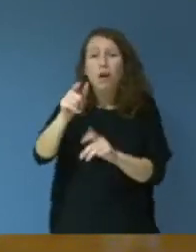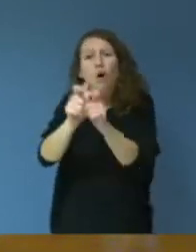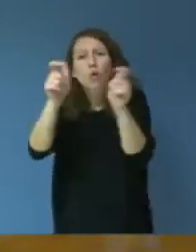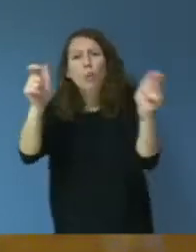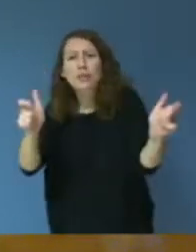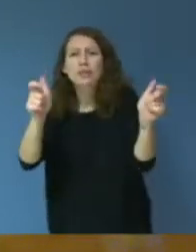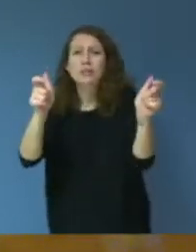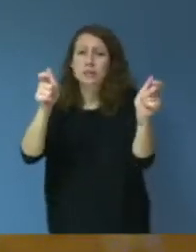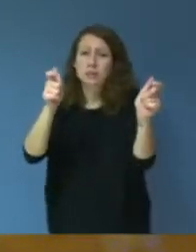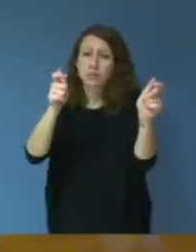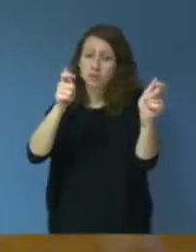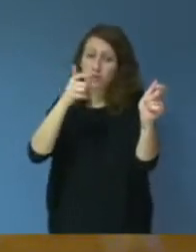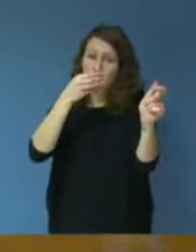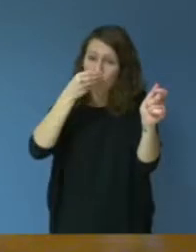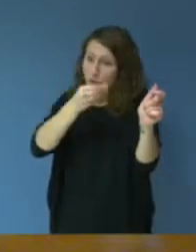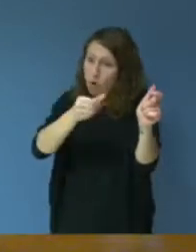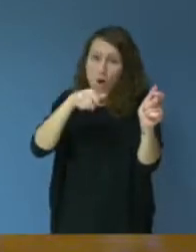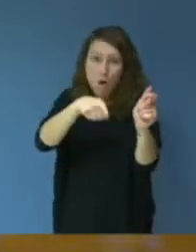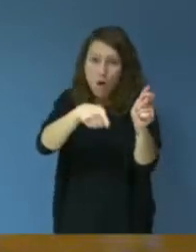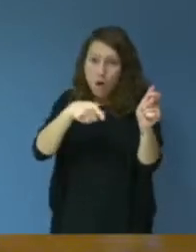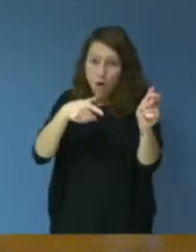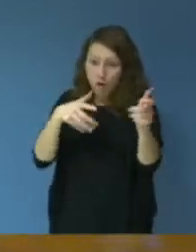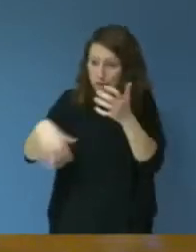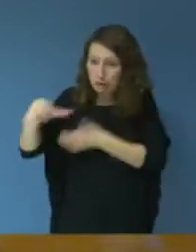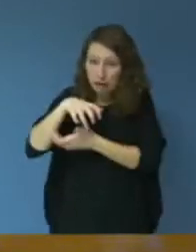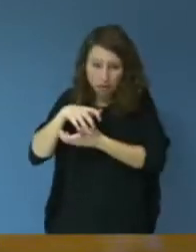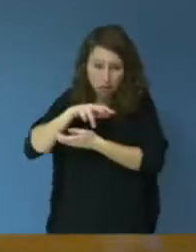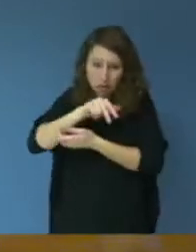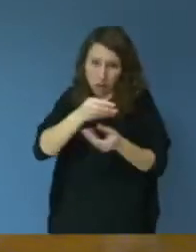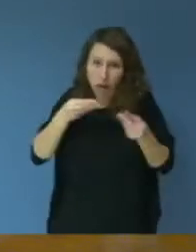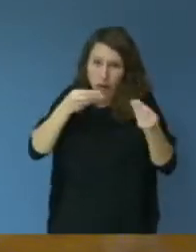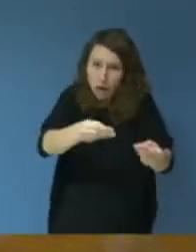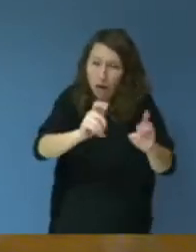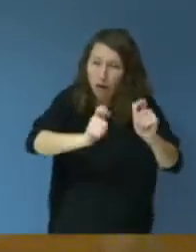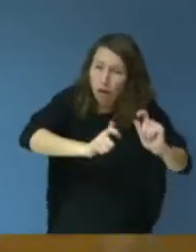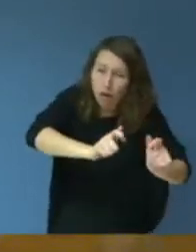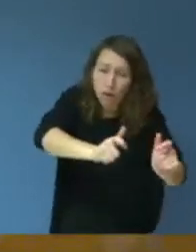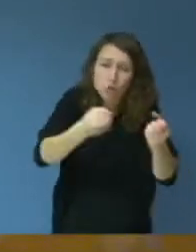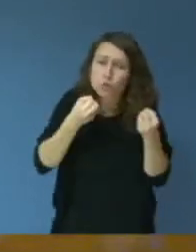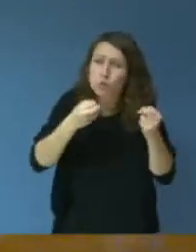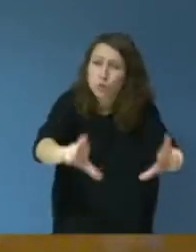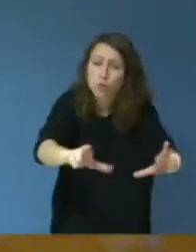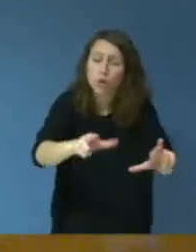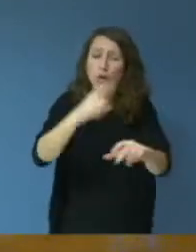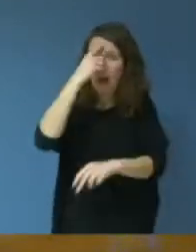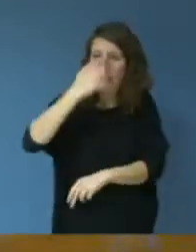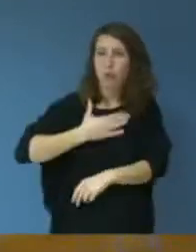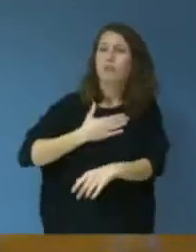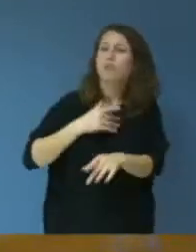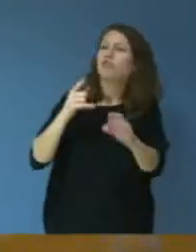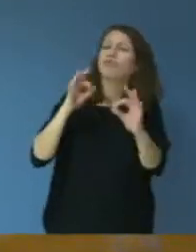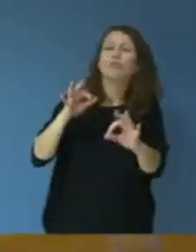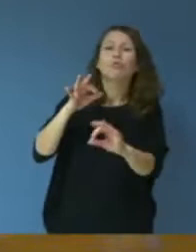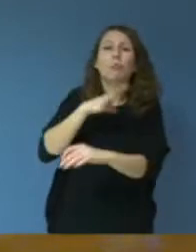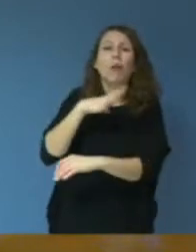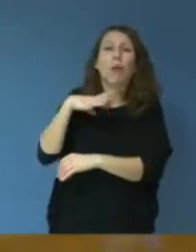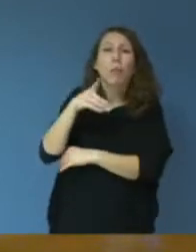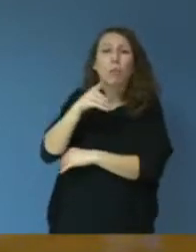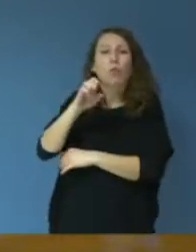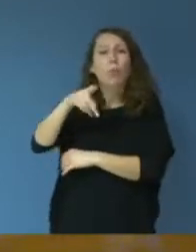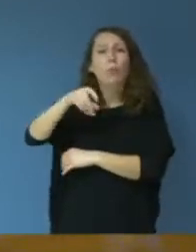directement impactées par cette crise. Et je pense, comme l'a dit Mme de Paqui, que le social